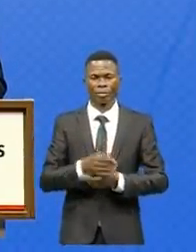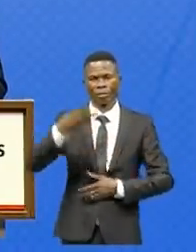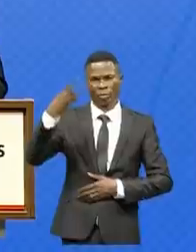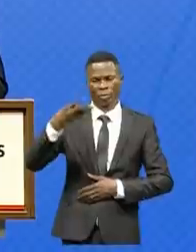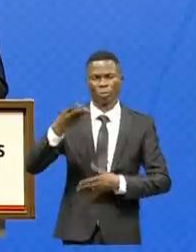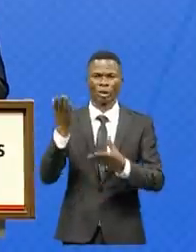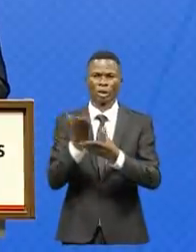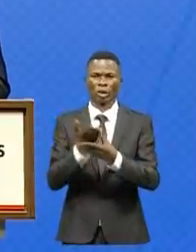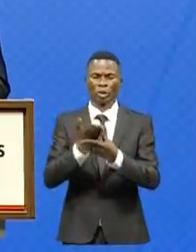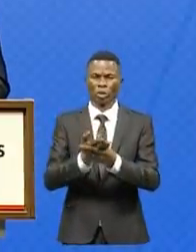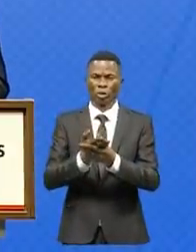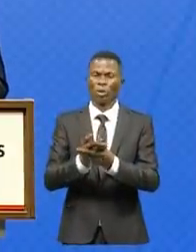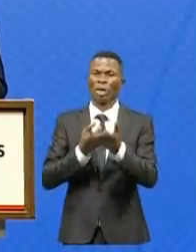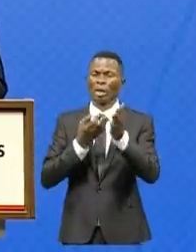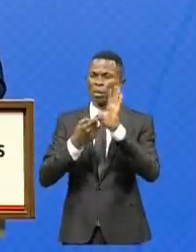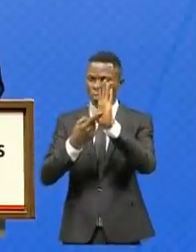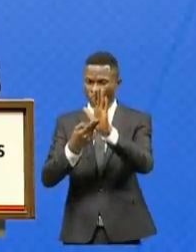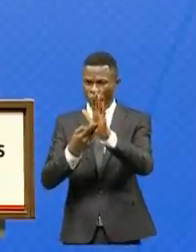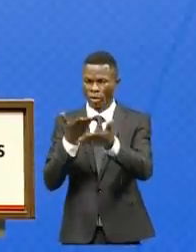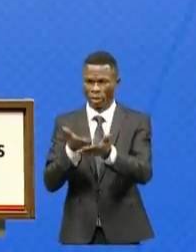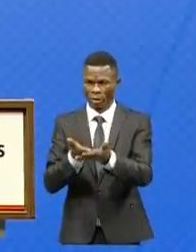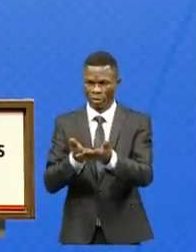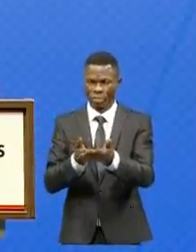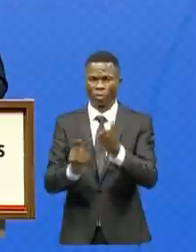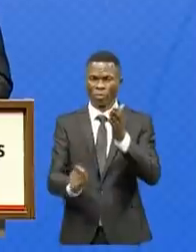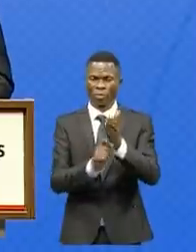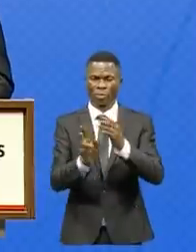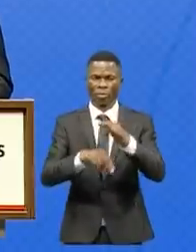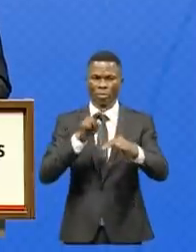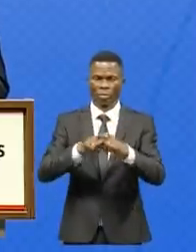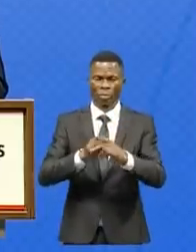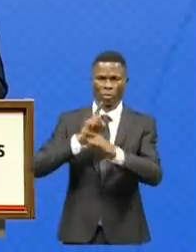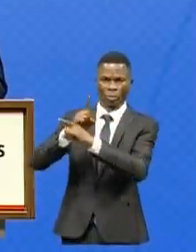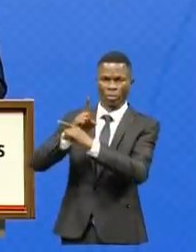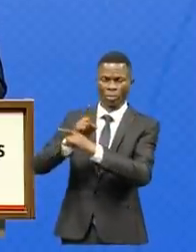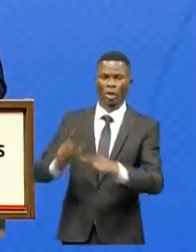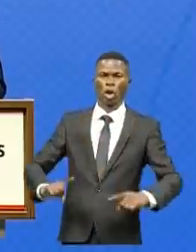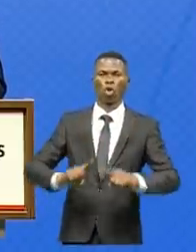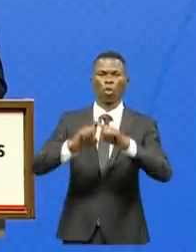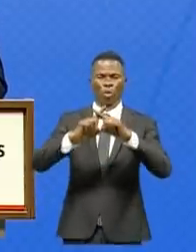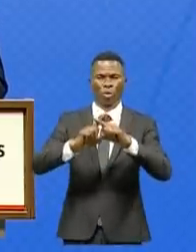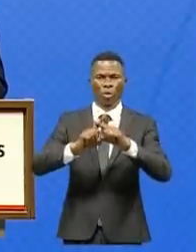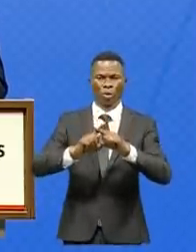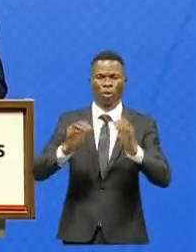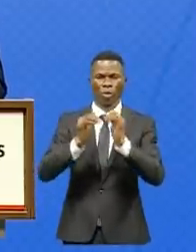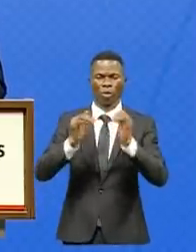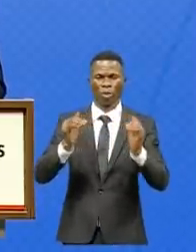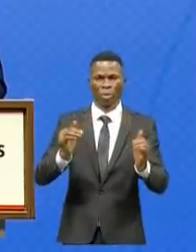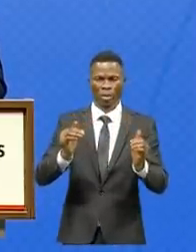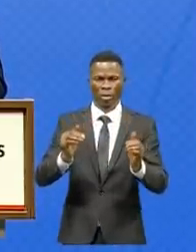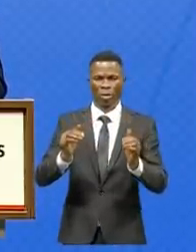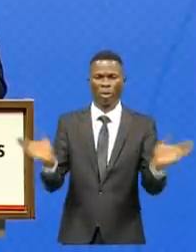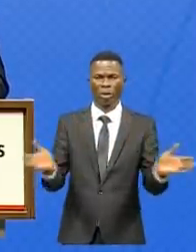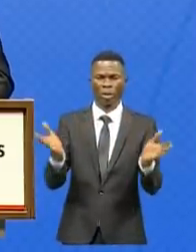Troisième dossier présenté ces jours. Stratégie nationale de prévention des conflits, de stabilisation et